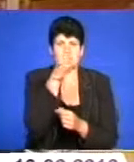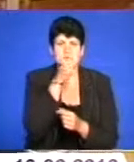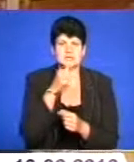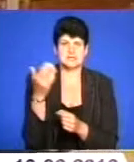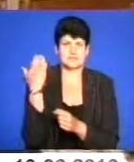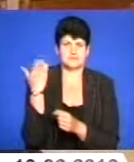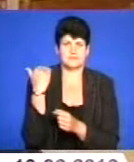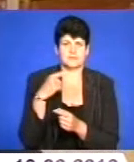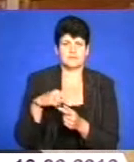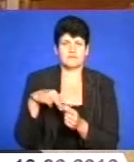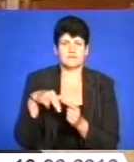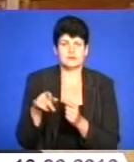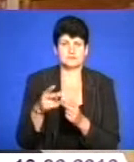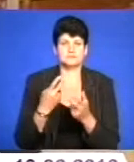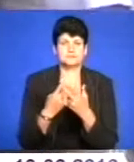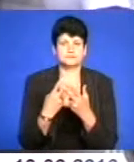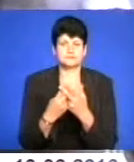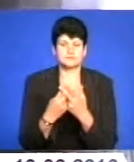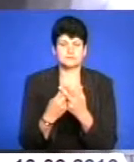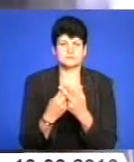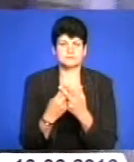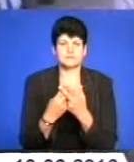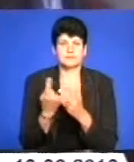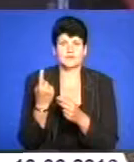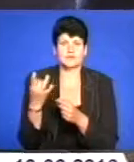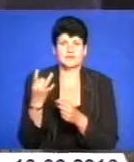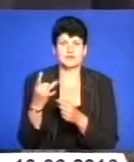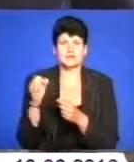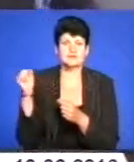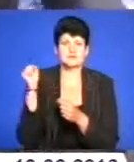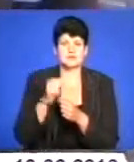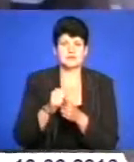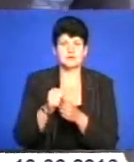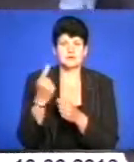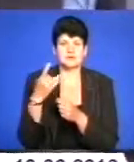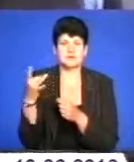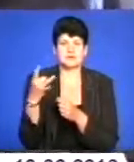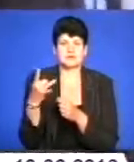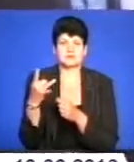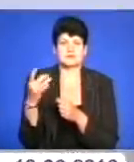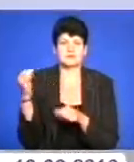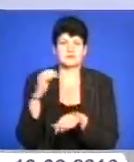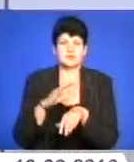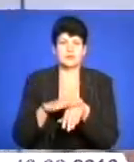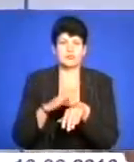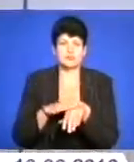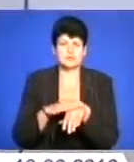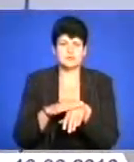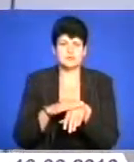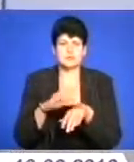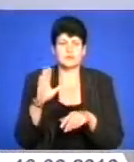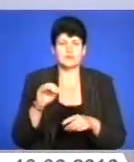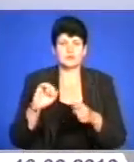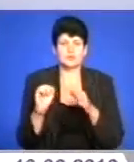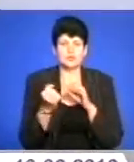тому вийшов з місць позбавлення волі. Його раз вдарив по ногі, раз зацепив його по руці, удар. Потім його якось